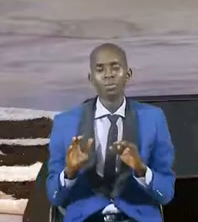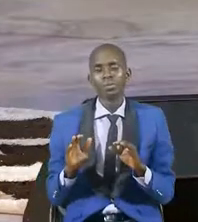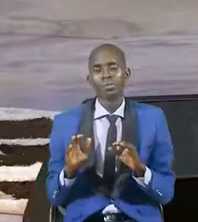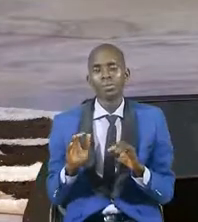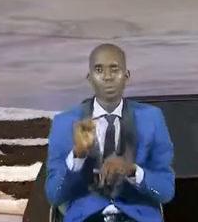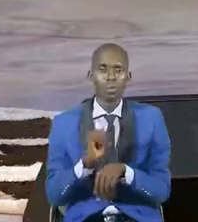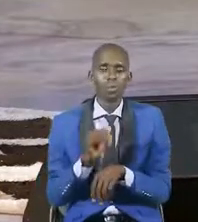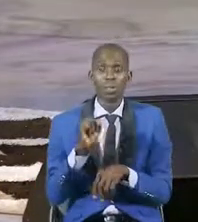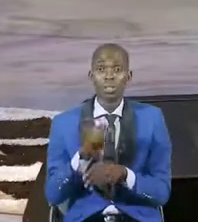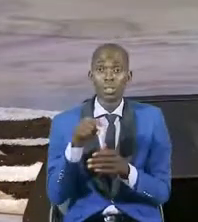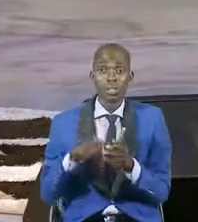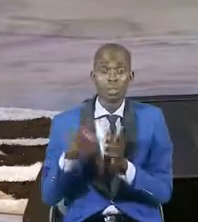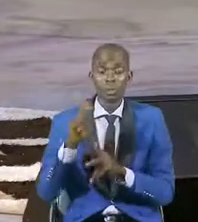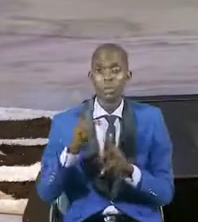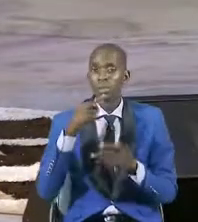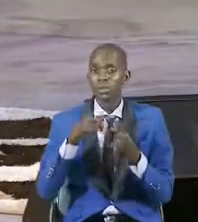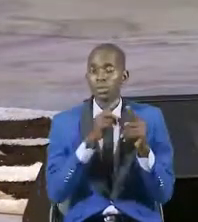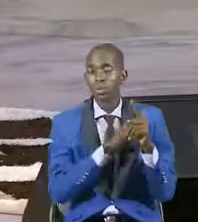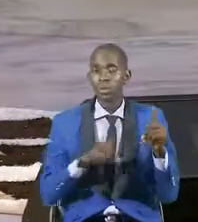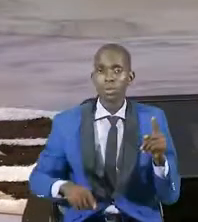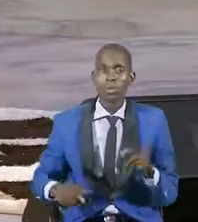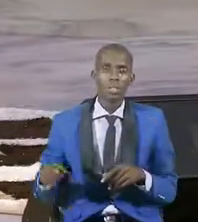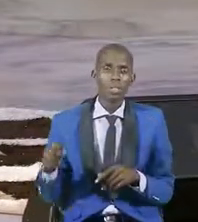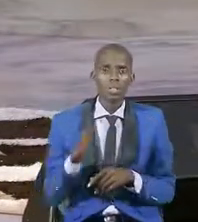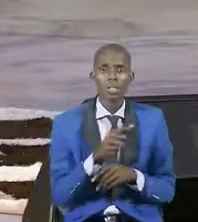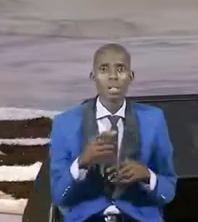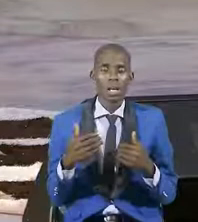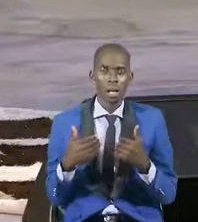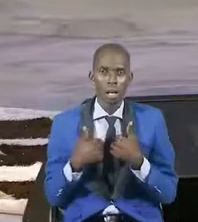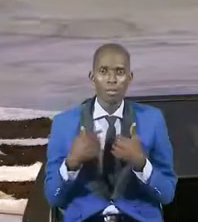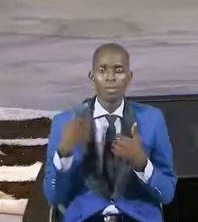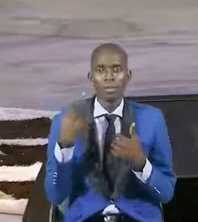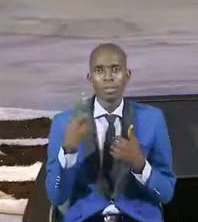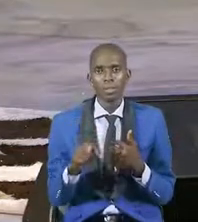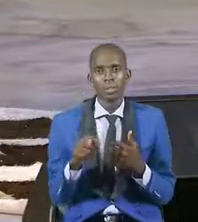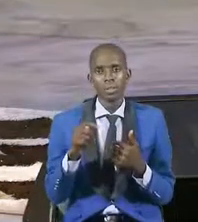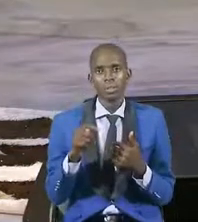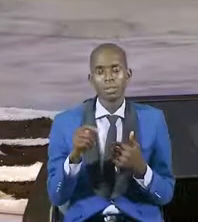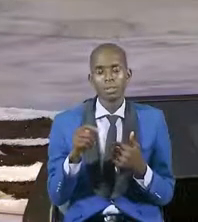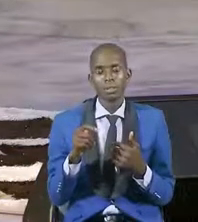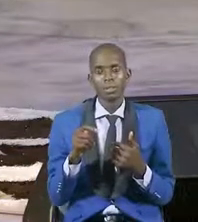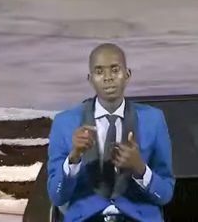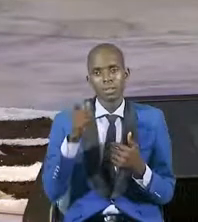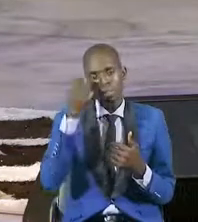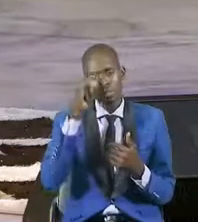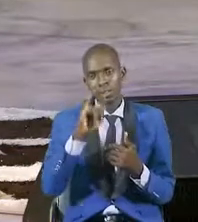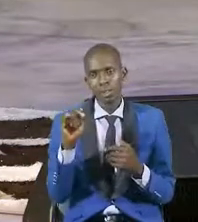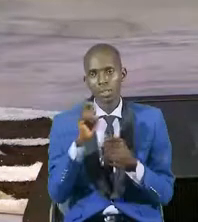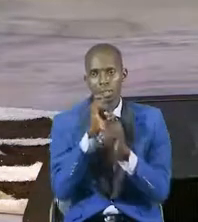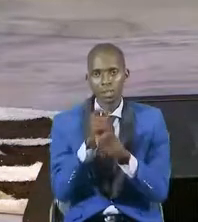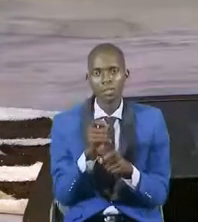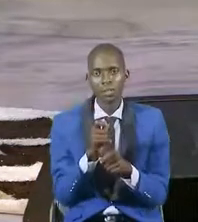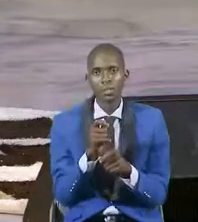par ton nom? Ces gens qui disent au Seigneur qu'ils avaient le don de